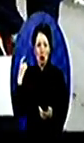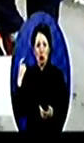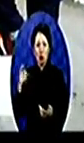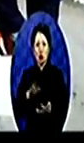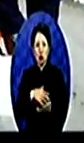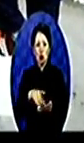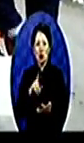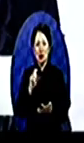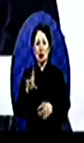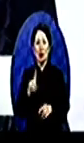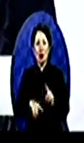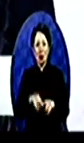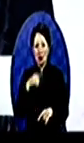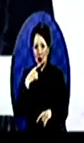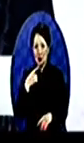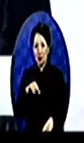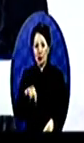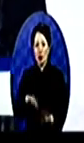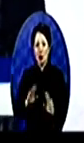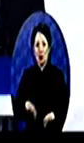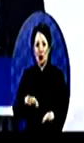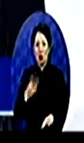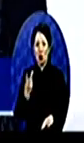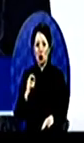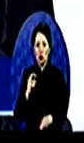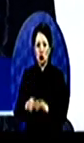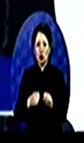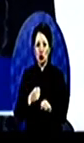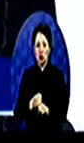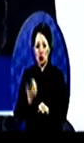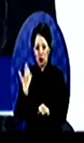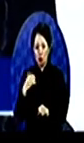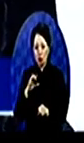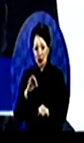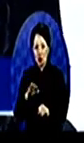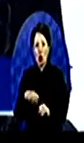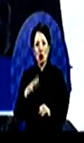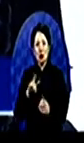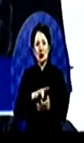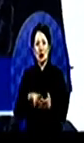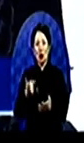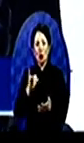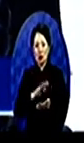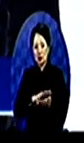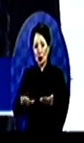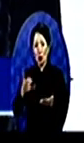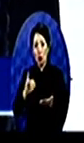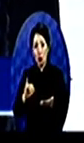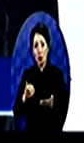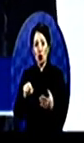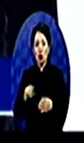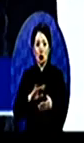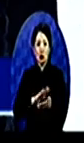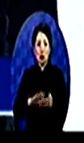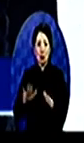байна. Энд одоо 20 жил болж байна. Тэгээ замын байдал бол айгүй их хэцүү байсан. Одоо энэ сайхан зам тавиад ирэхэд тэгээд адгийн наасх